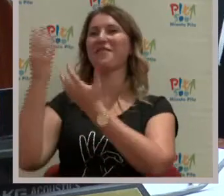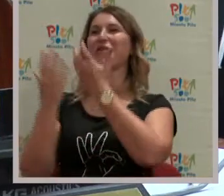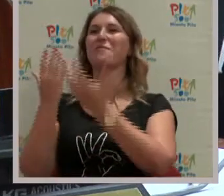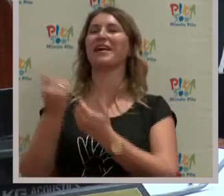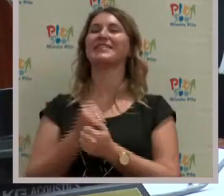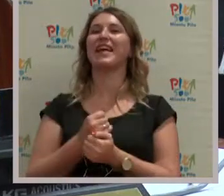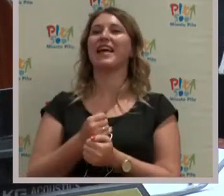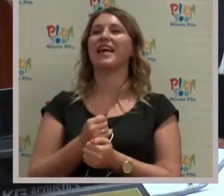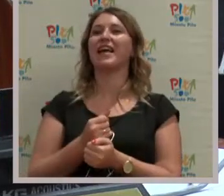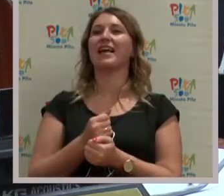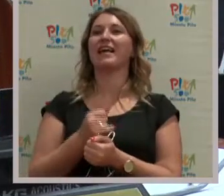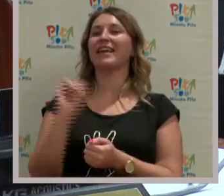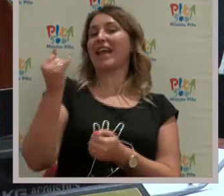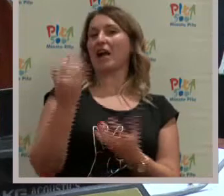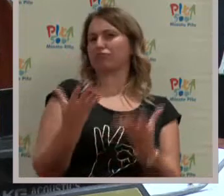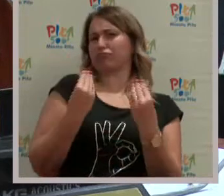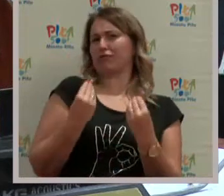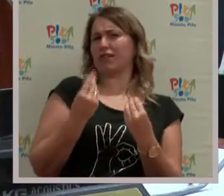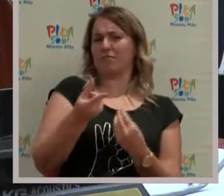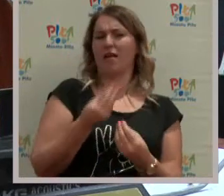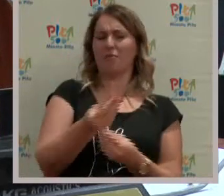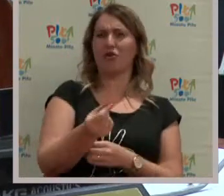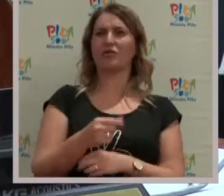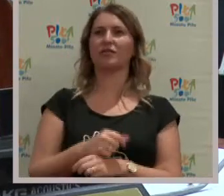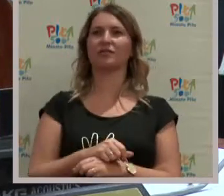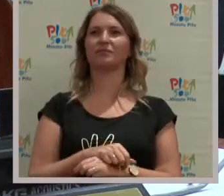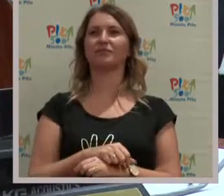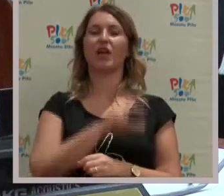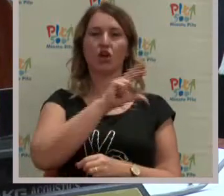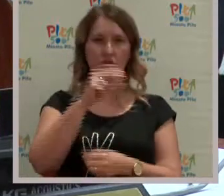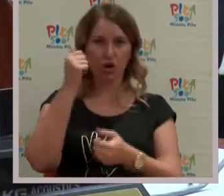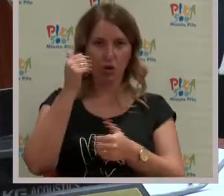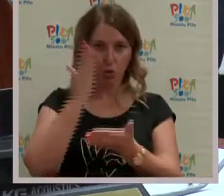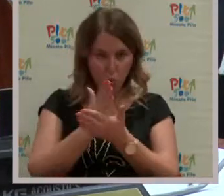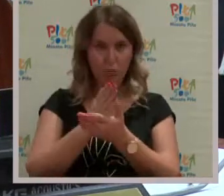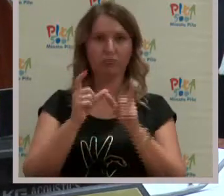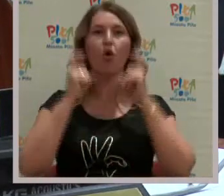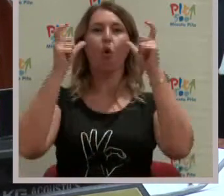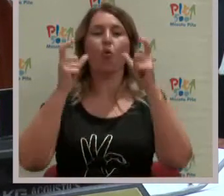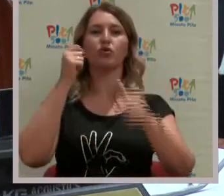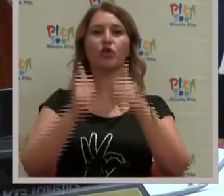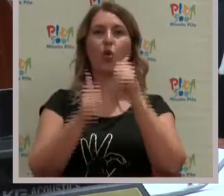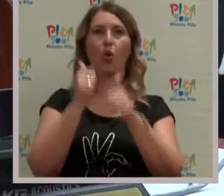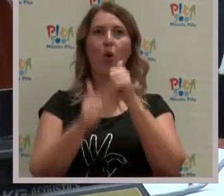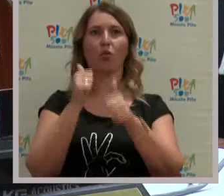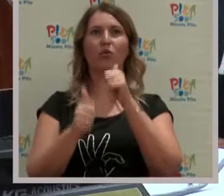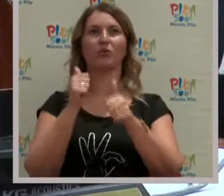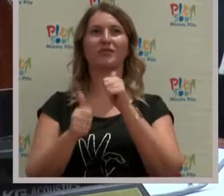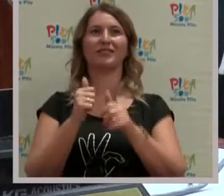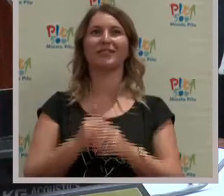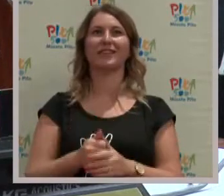przyznawania takich środków czy ogłaszane już są konkursy żeby posiadając przygotowaną